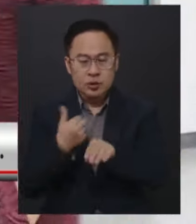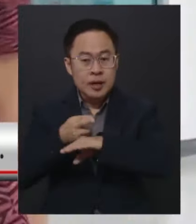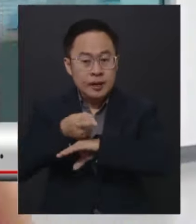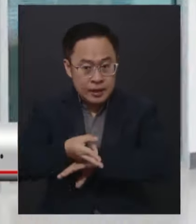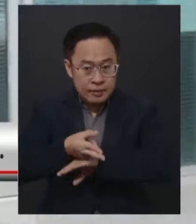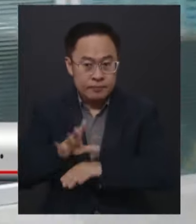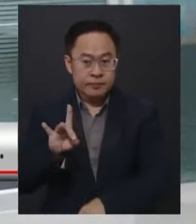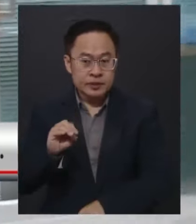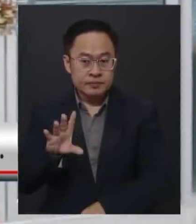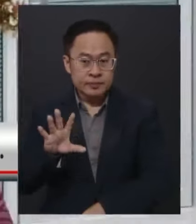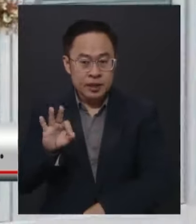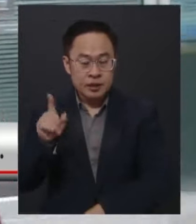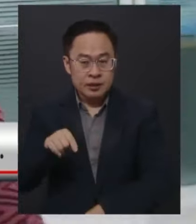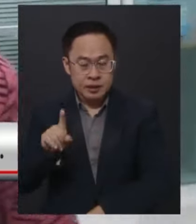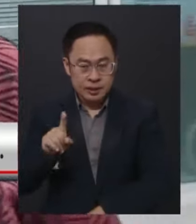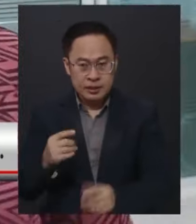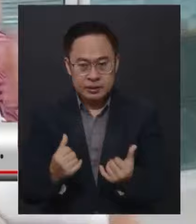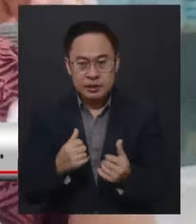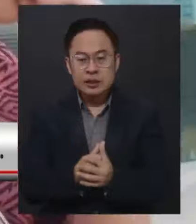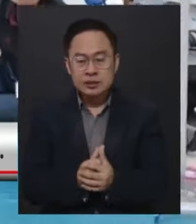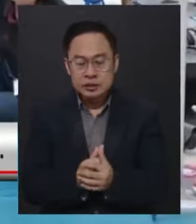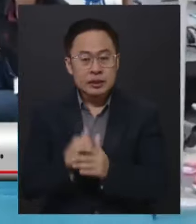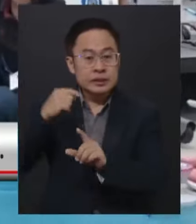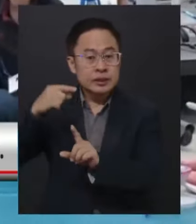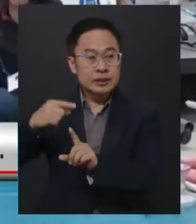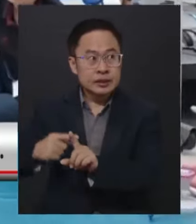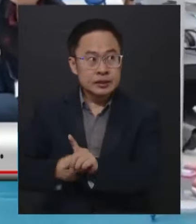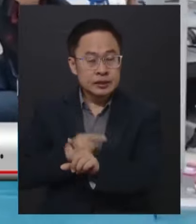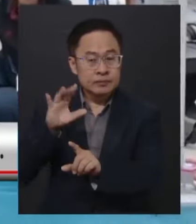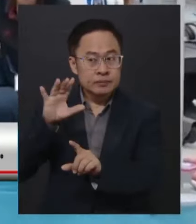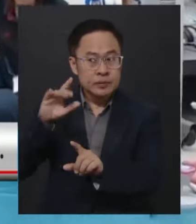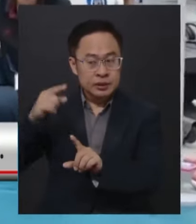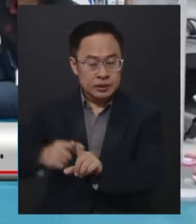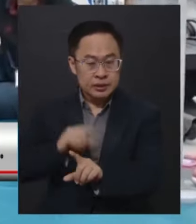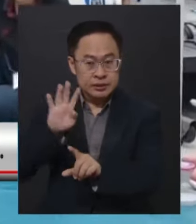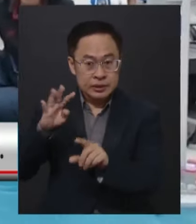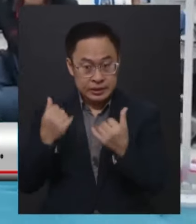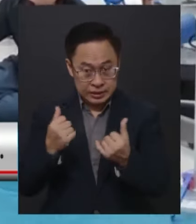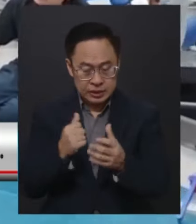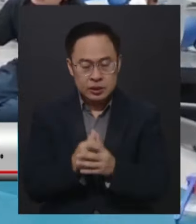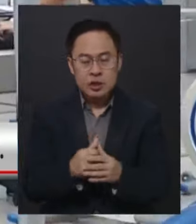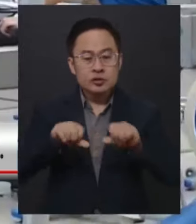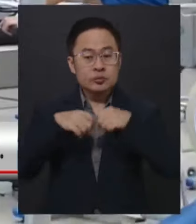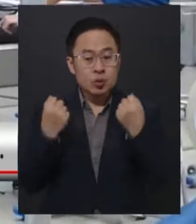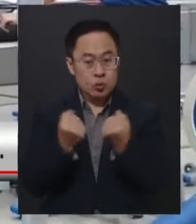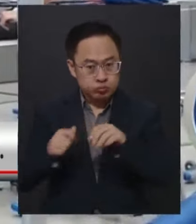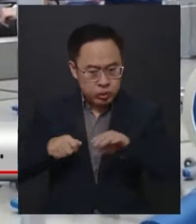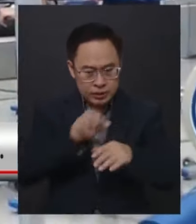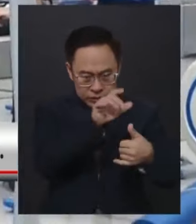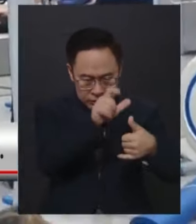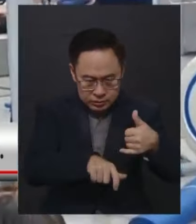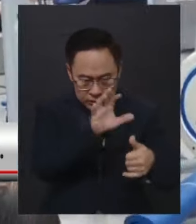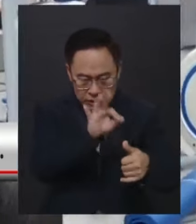เมษายนทางสมาคมจะทำการกำหนดว่าใครจะเล่นประเภทไหนสนุกเกอร์ 15แดงหรือสนุกเกอร์ 6แดงรวมทั้ง